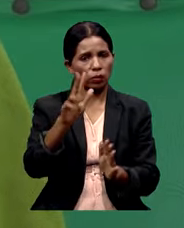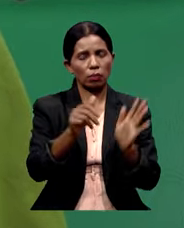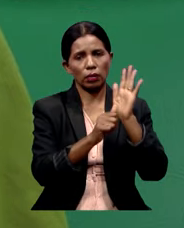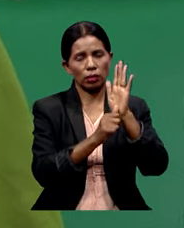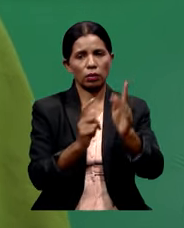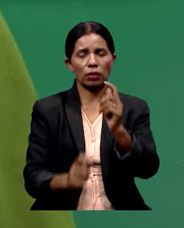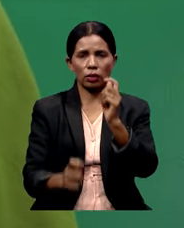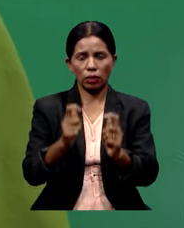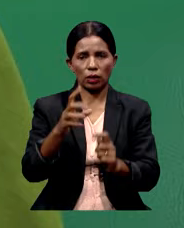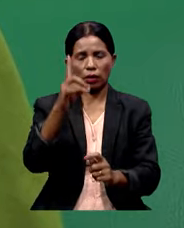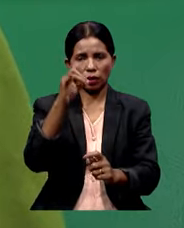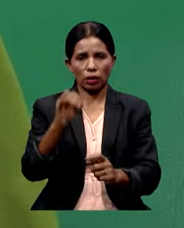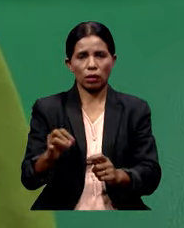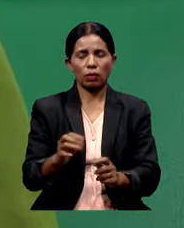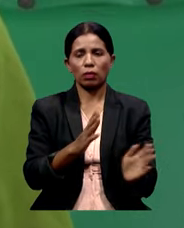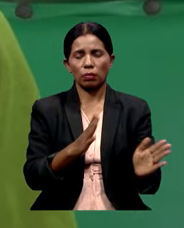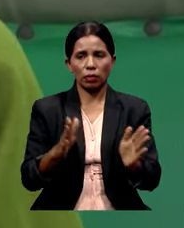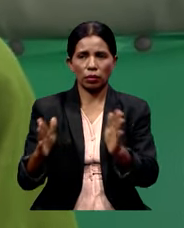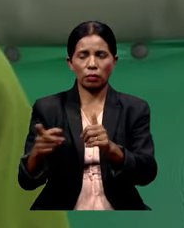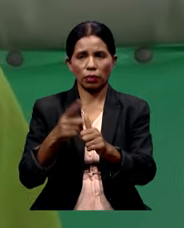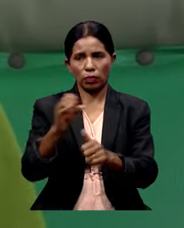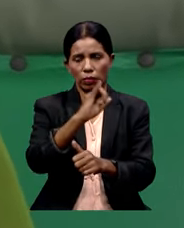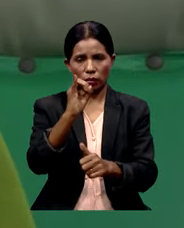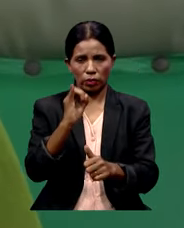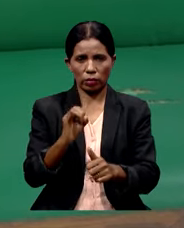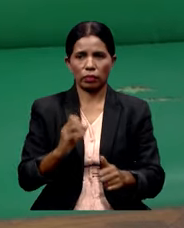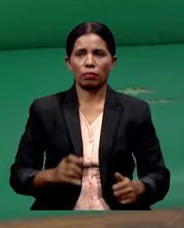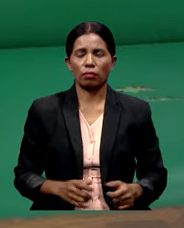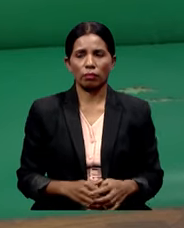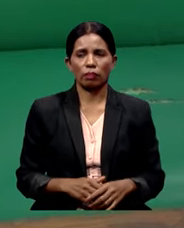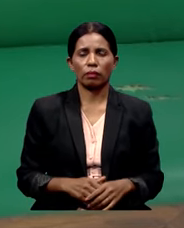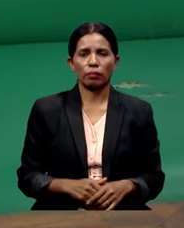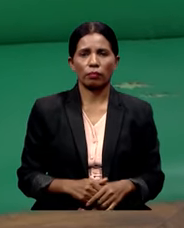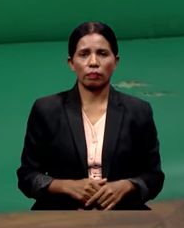tribunal distrital Deli ho di halo prosesu primeiro interrogatorio. John Carlos Tito Silva, GMN.